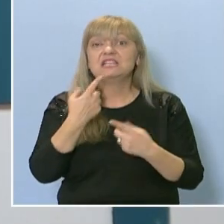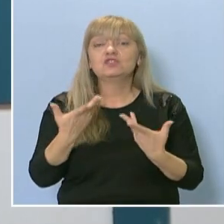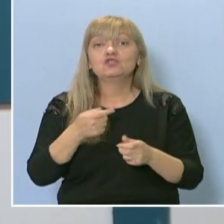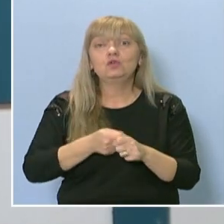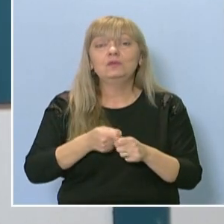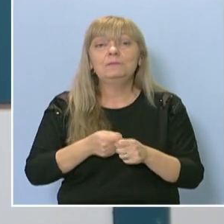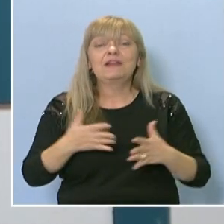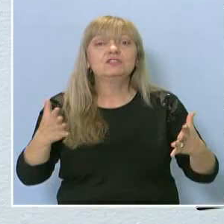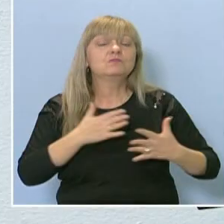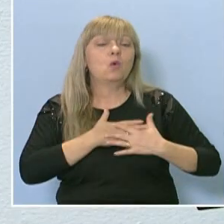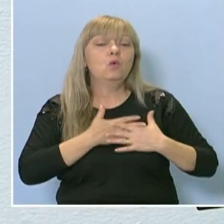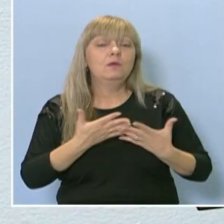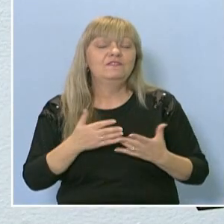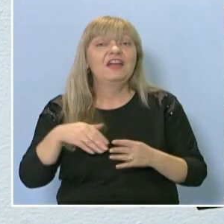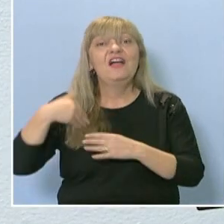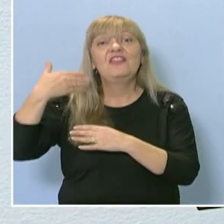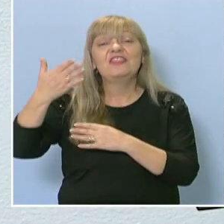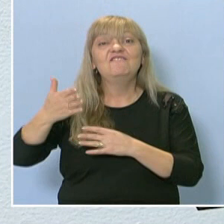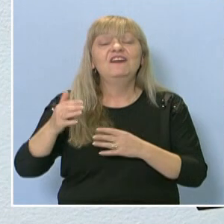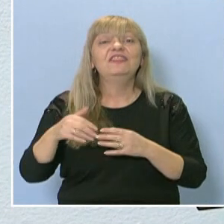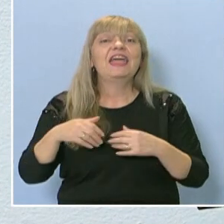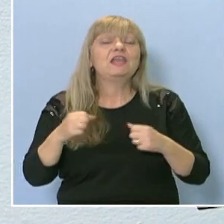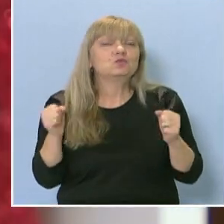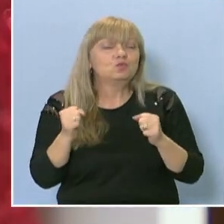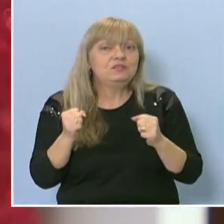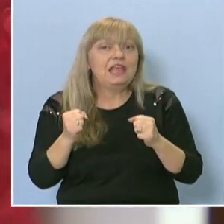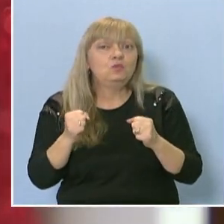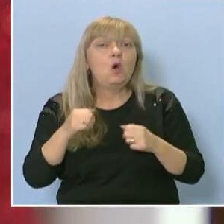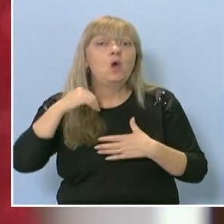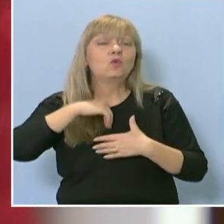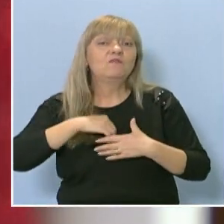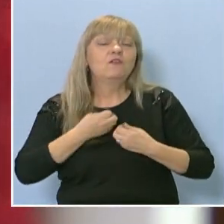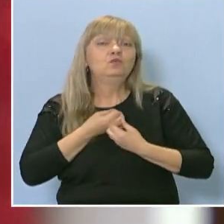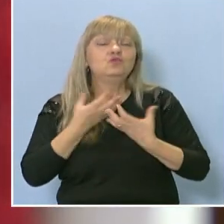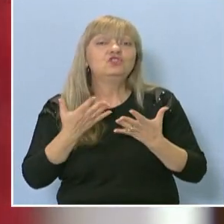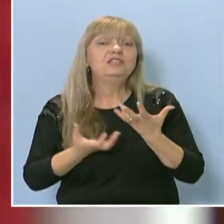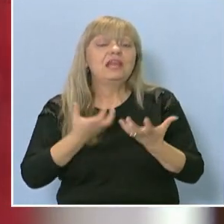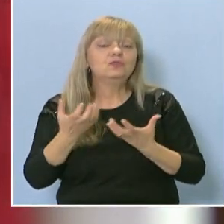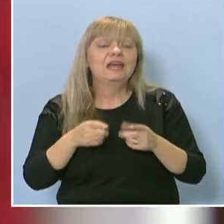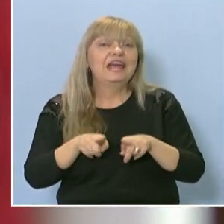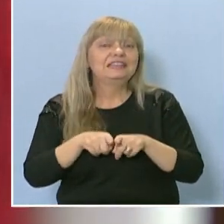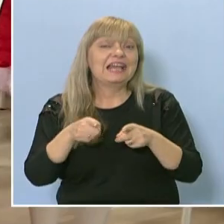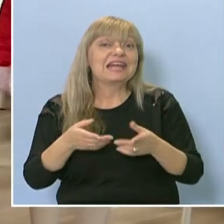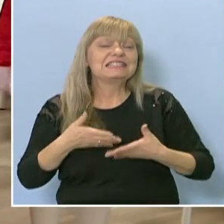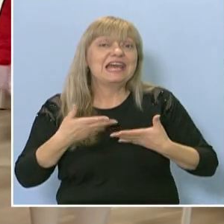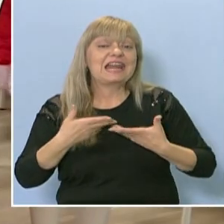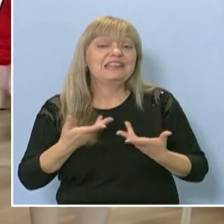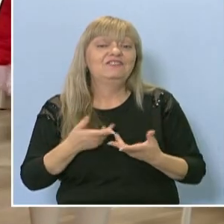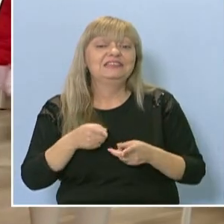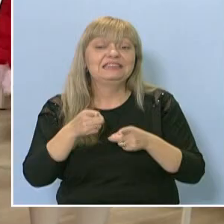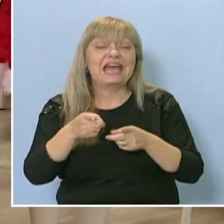навън е най-студено и е най-топло в душите ни. Така се раждат чудесата. Тази тайна ни издават коледните джуджета.